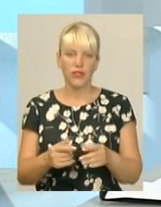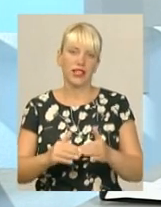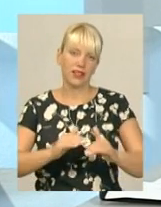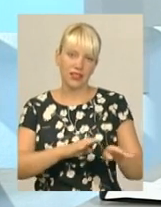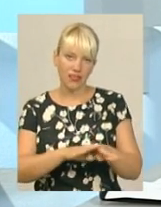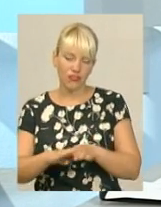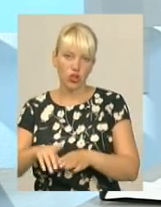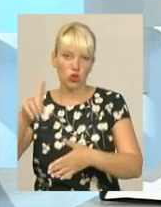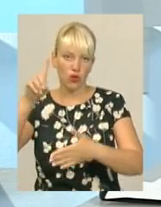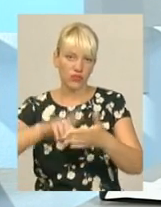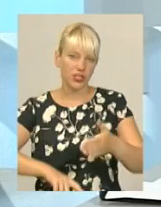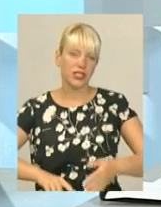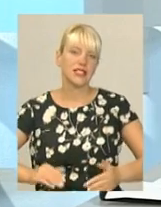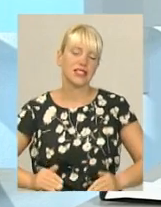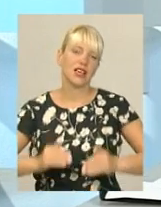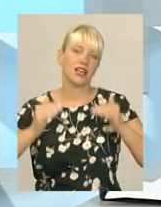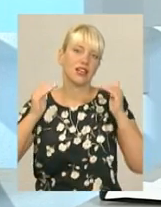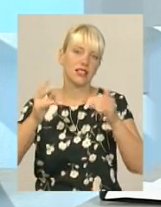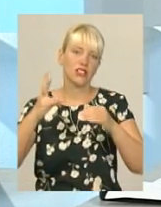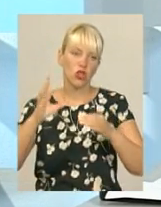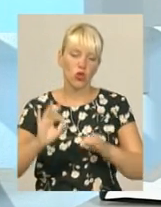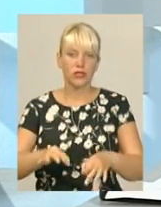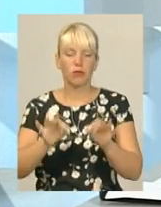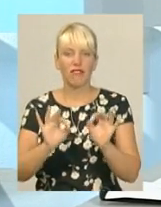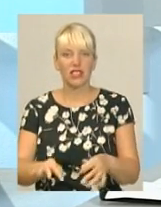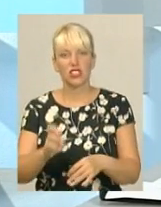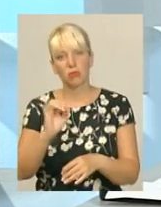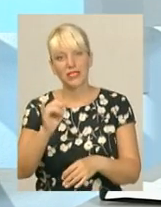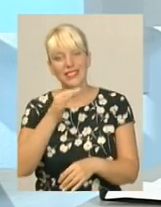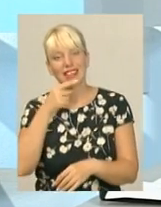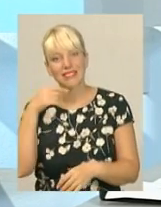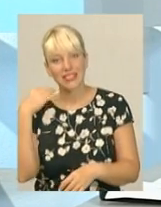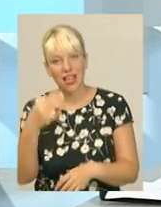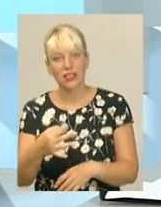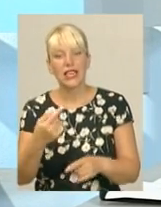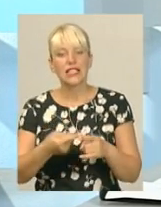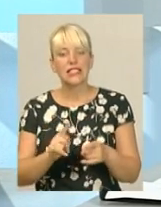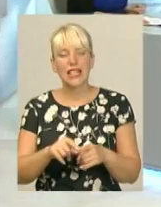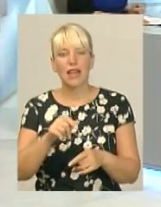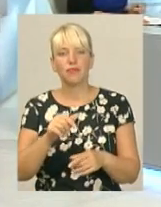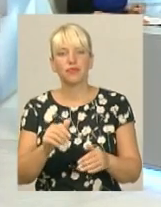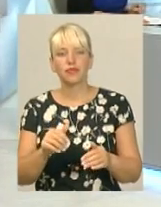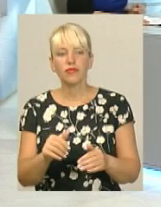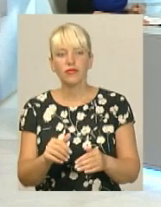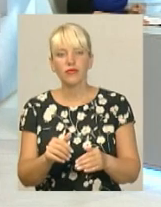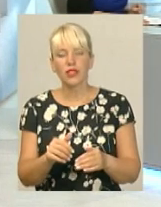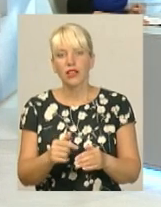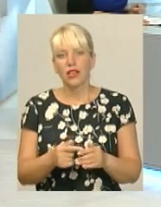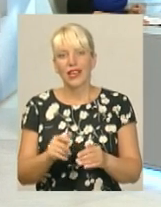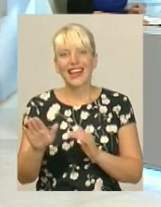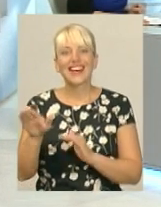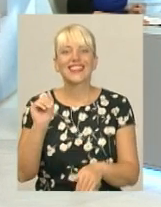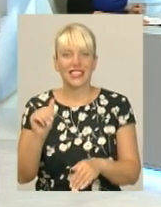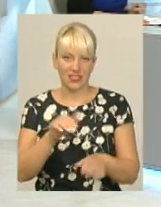зріс. Але справедливіше сказати, це кредит рівня довіри, тому що перший